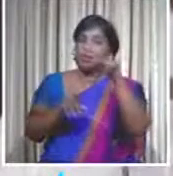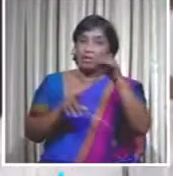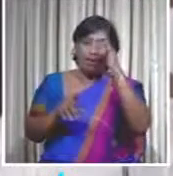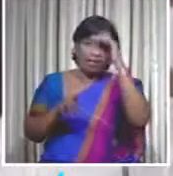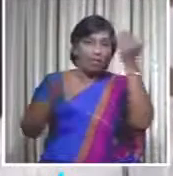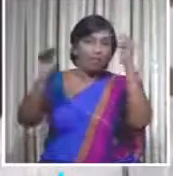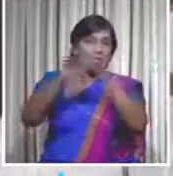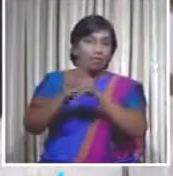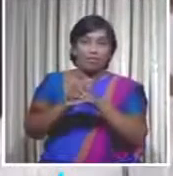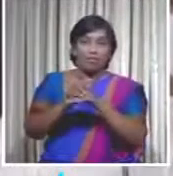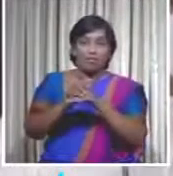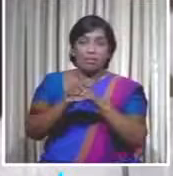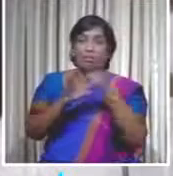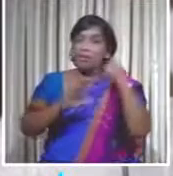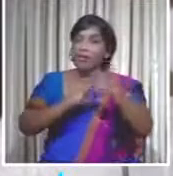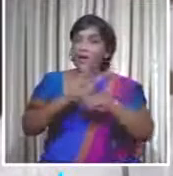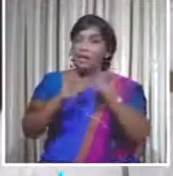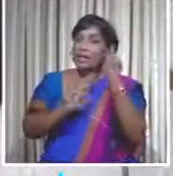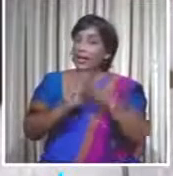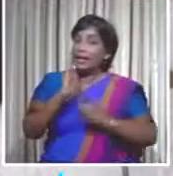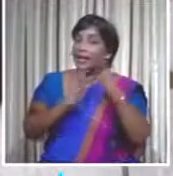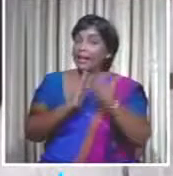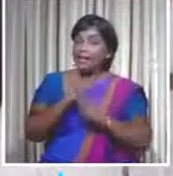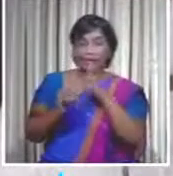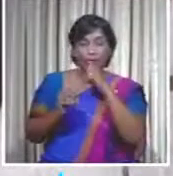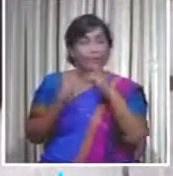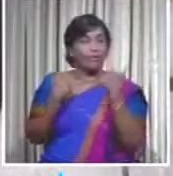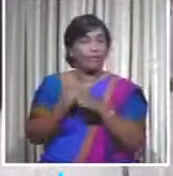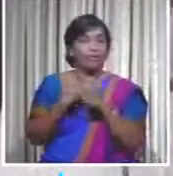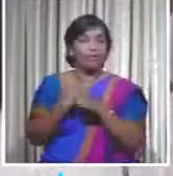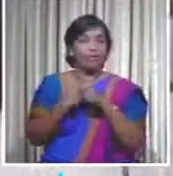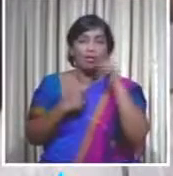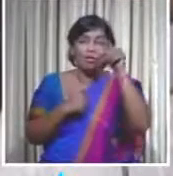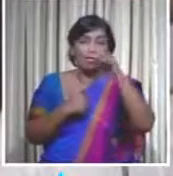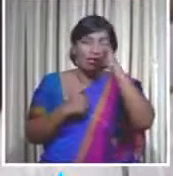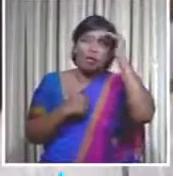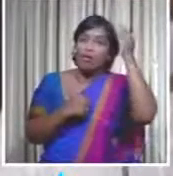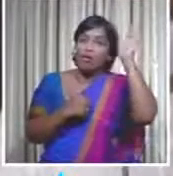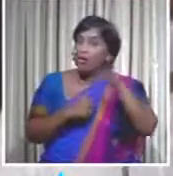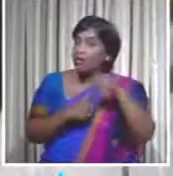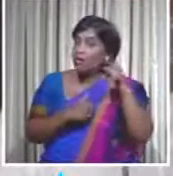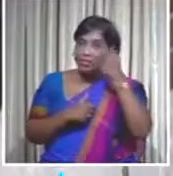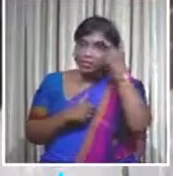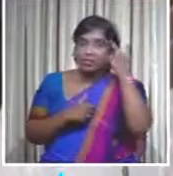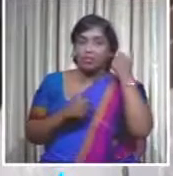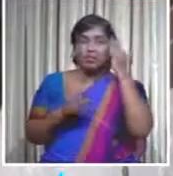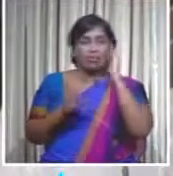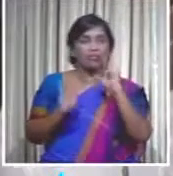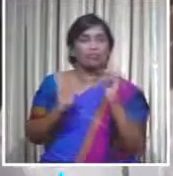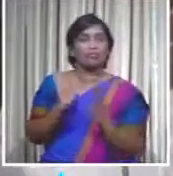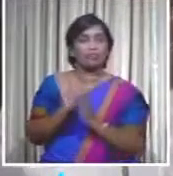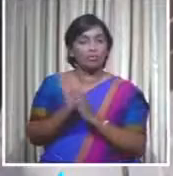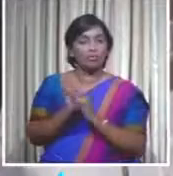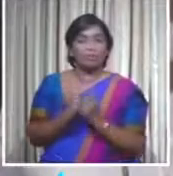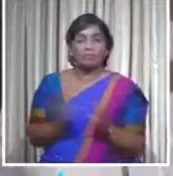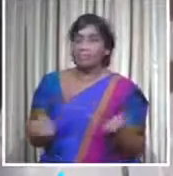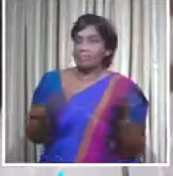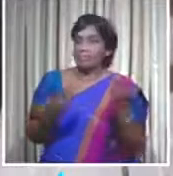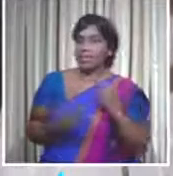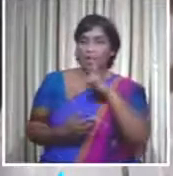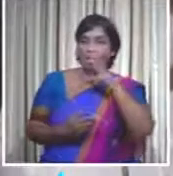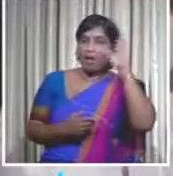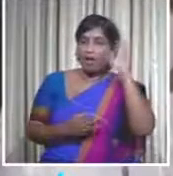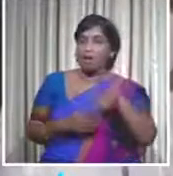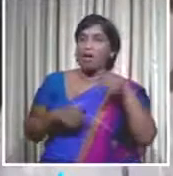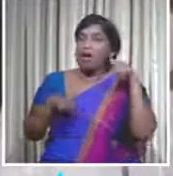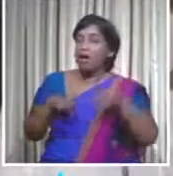obathumalage nayake aave, merate niti adhipathya hadanna aave, obathumalage nayake aave, swadina commission sabha athikaranawai kiyala aave,